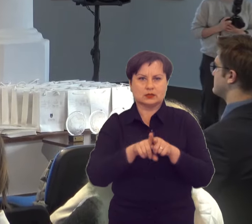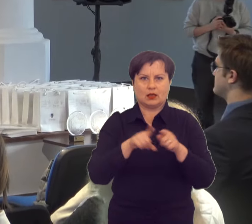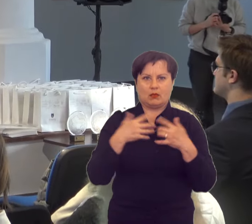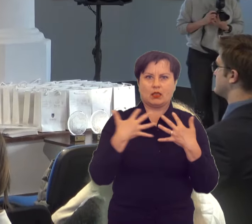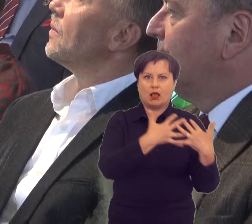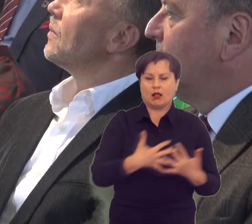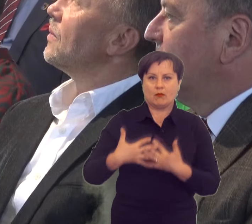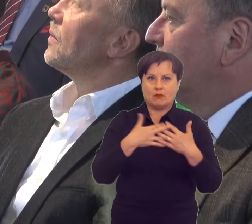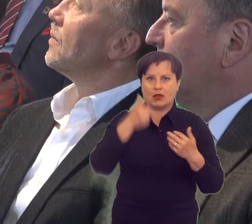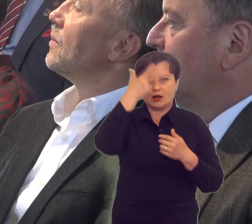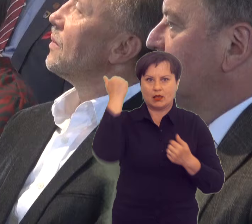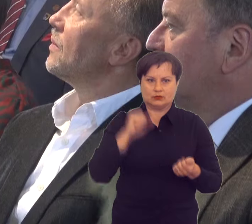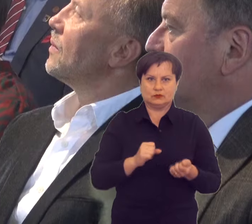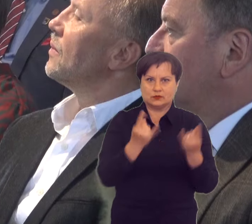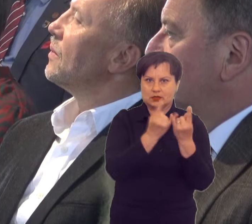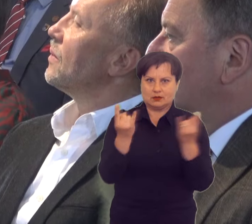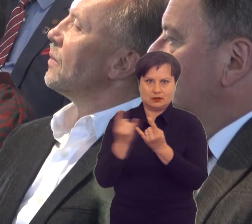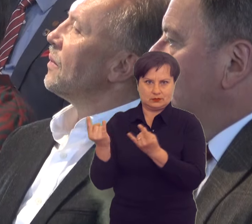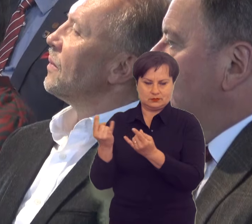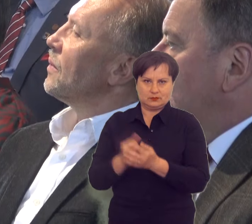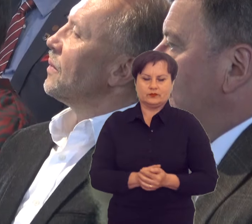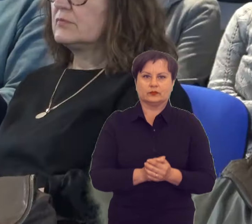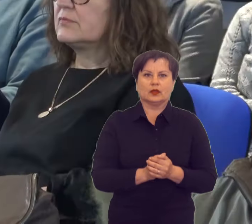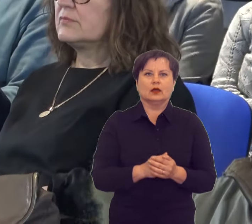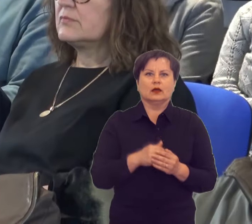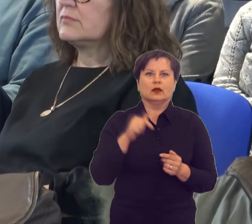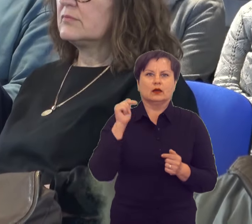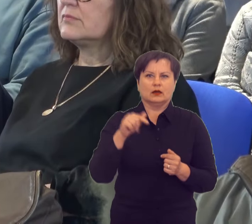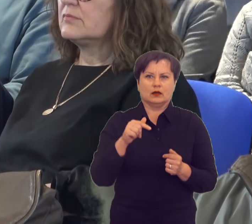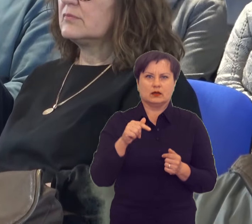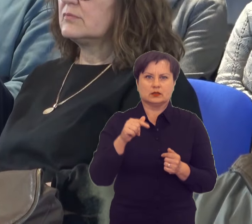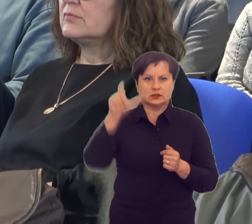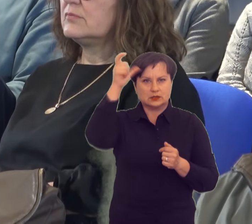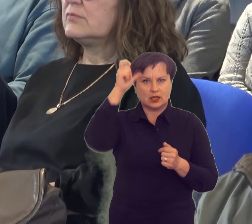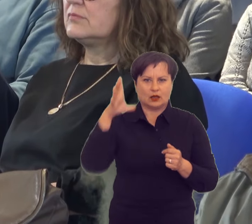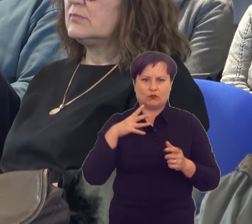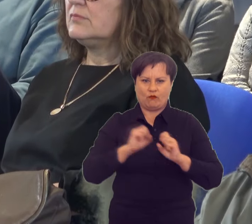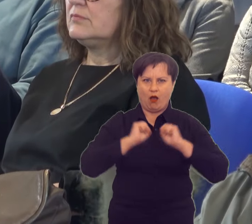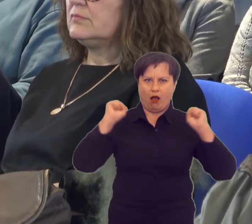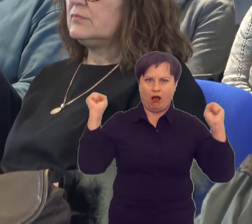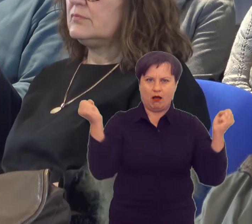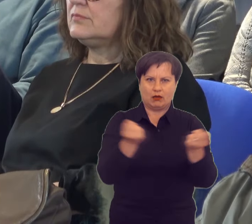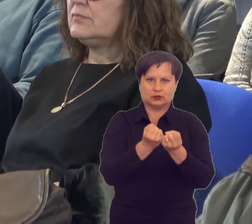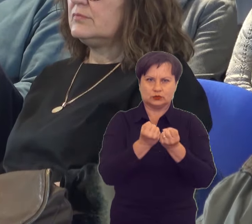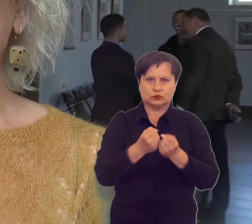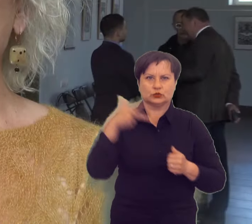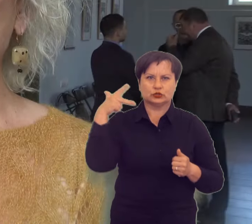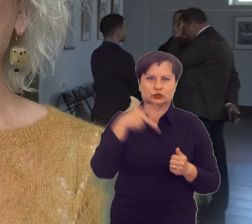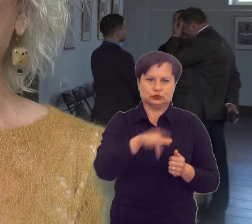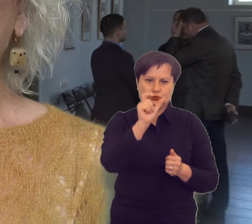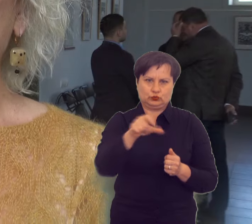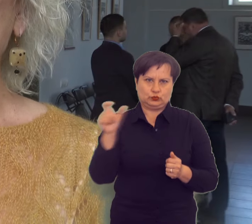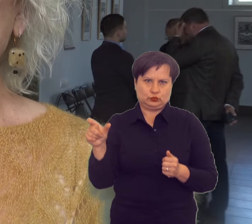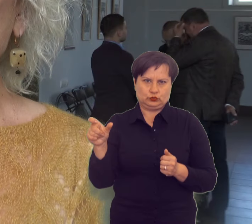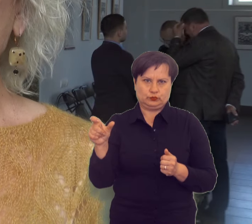viso per tuos metus draudimo buvo caro areštuoti daugiau negu 3000